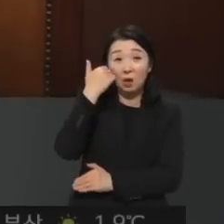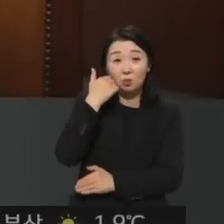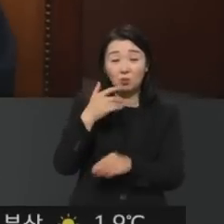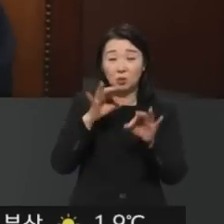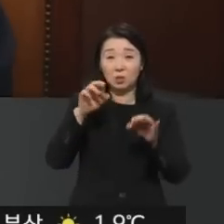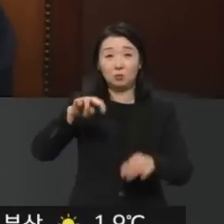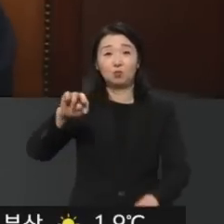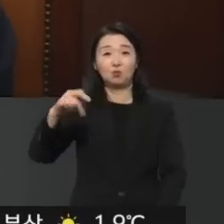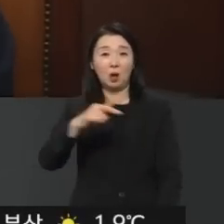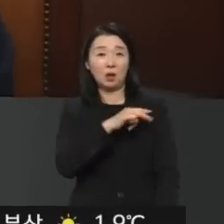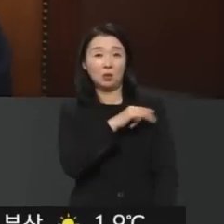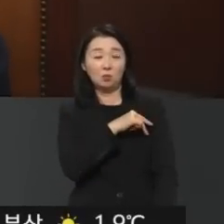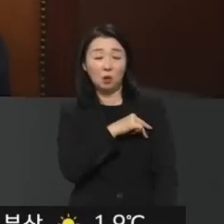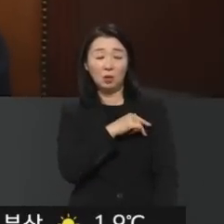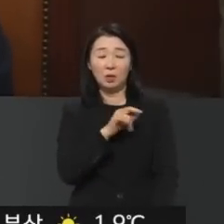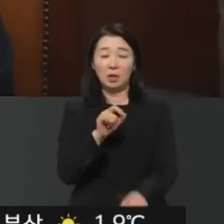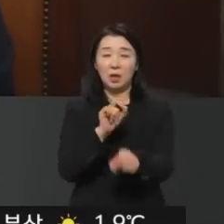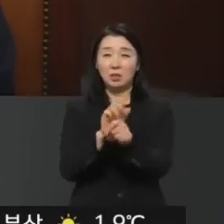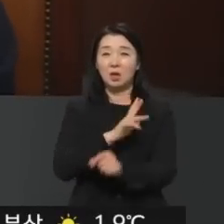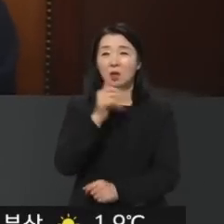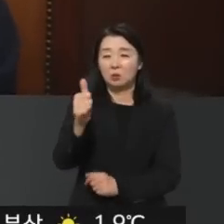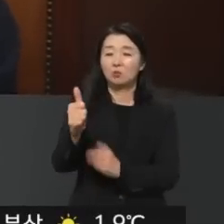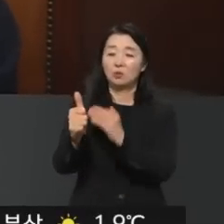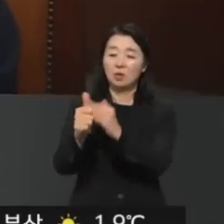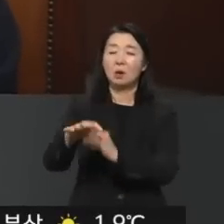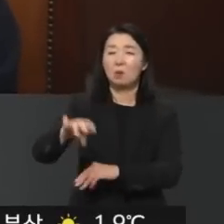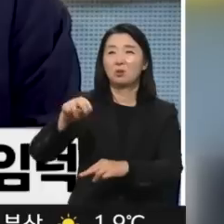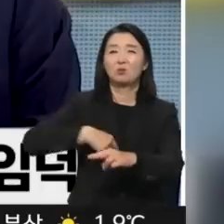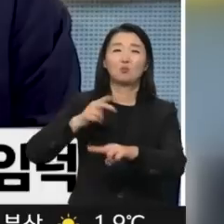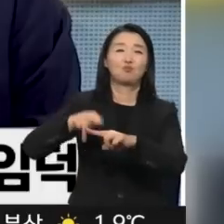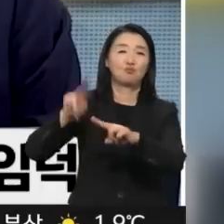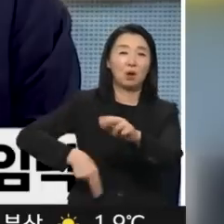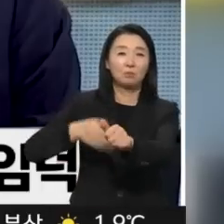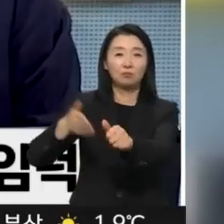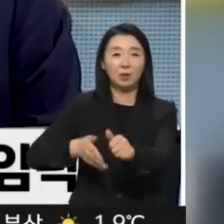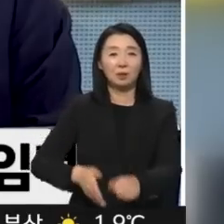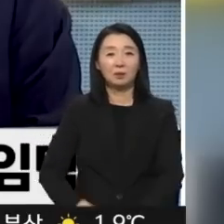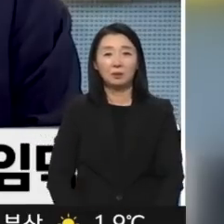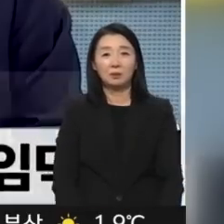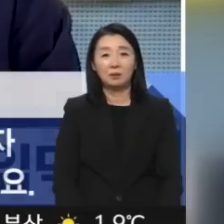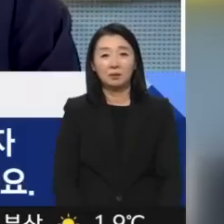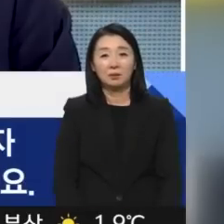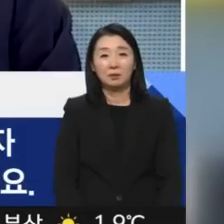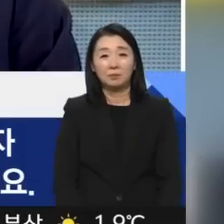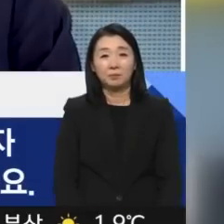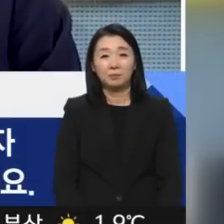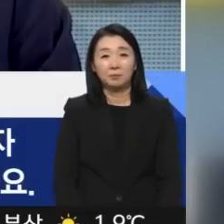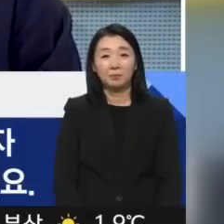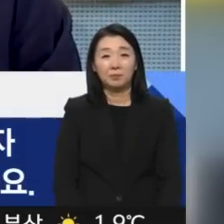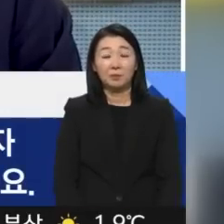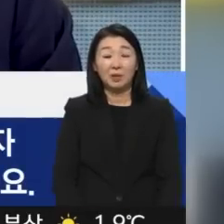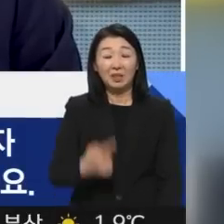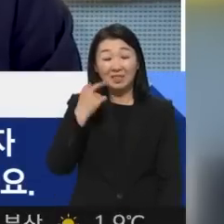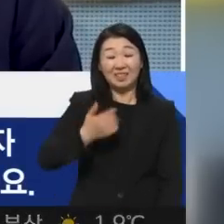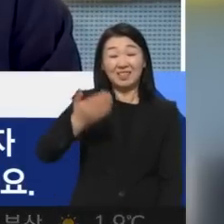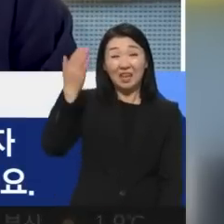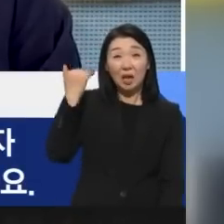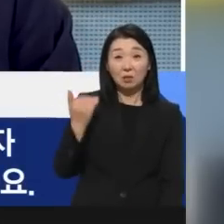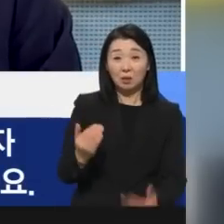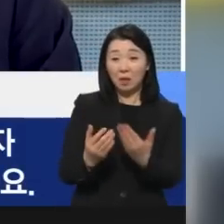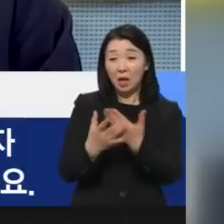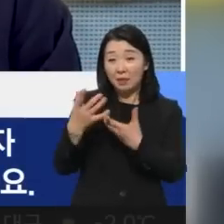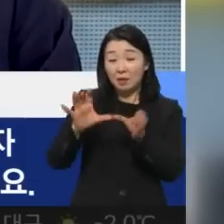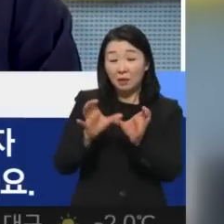의원은 이 장관이 먼저 물러나라고 조언합니다. 그때 다수당이 한나라당이 저를 해임 건의안을